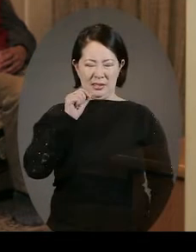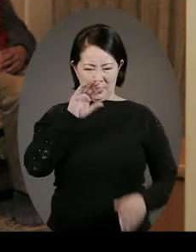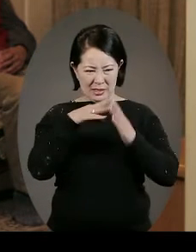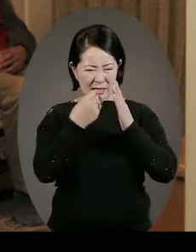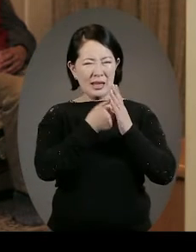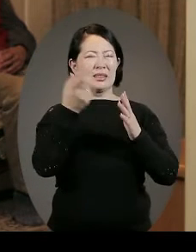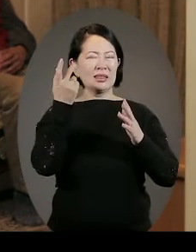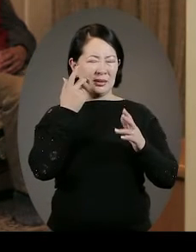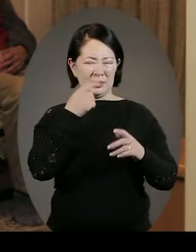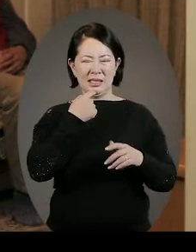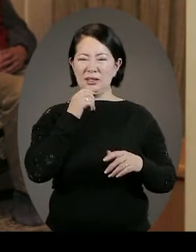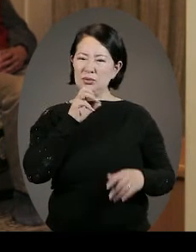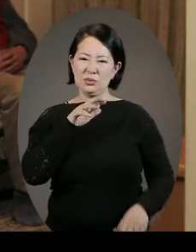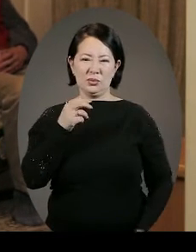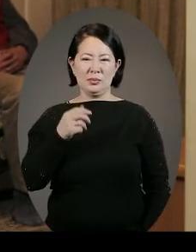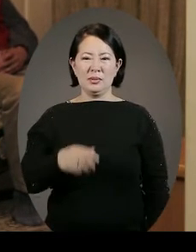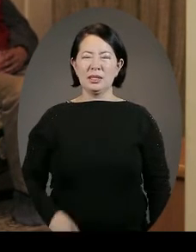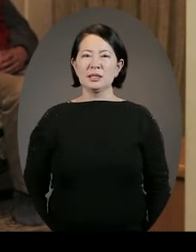Яасан түүхтэй байлаа.